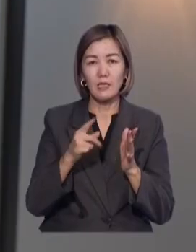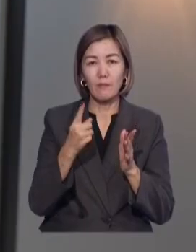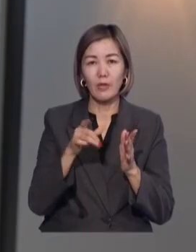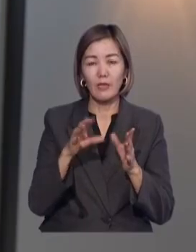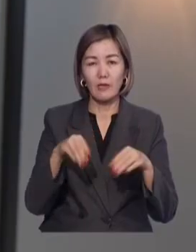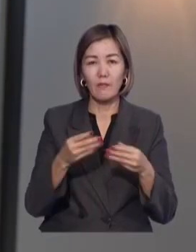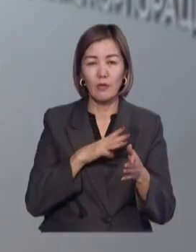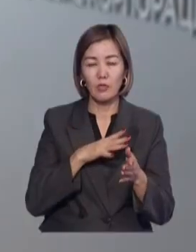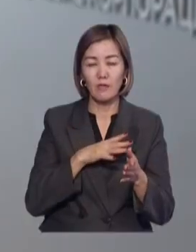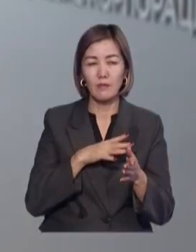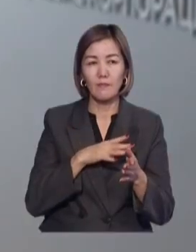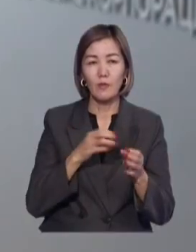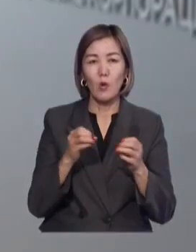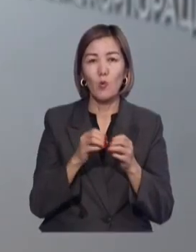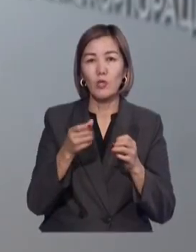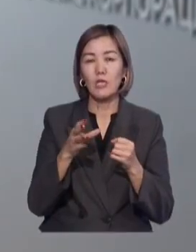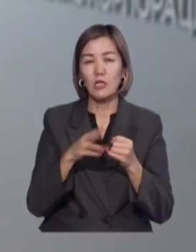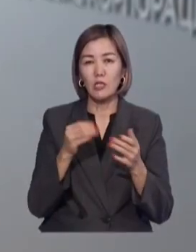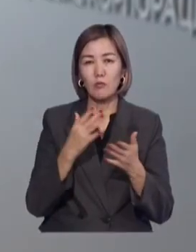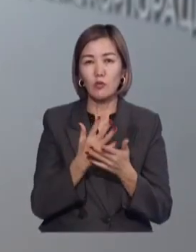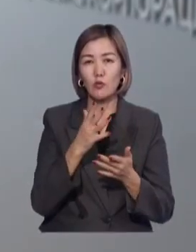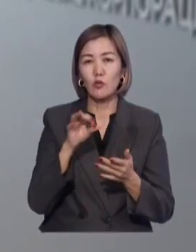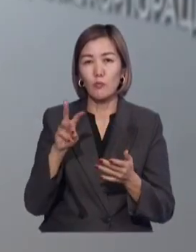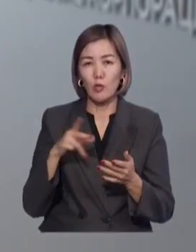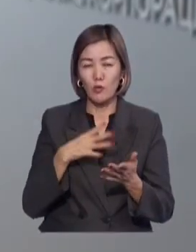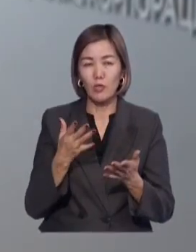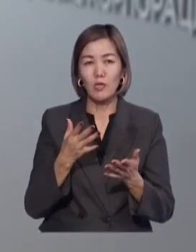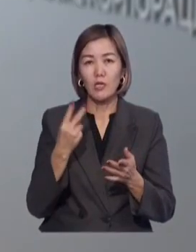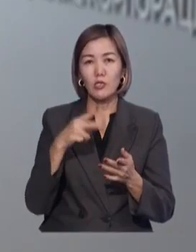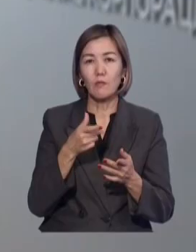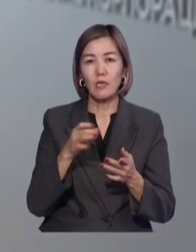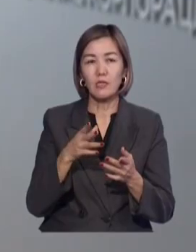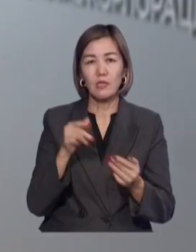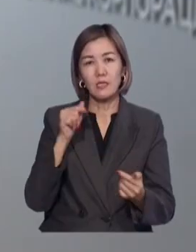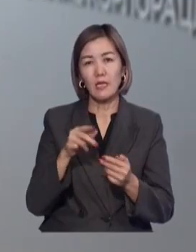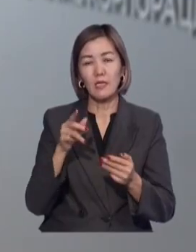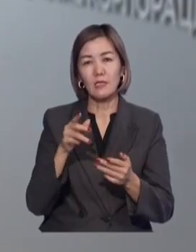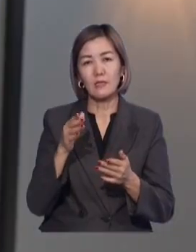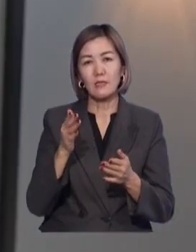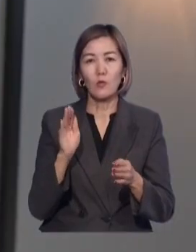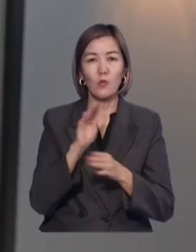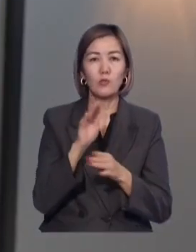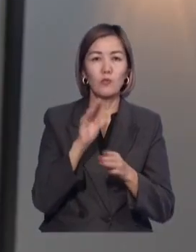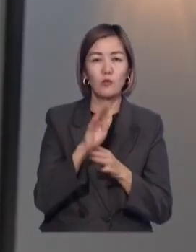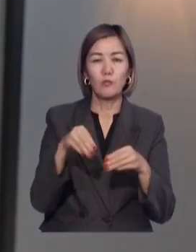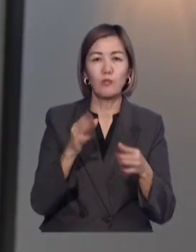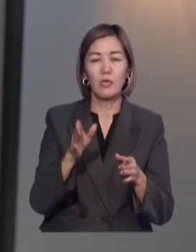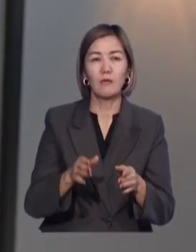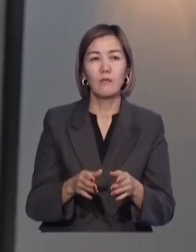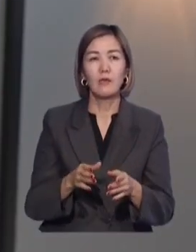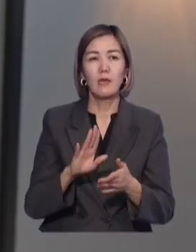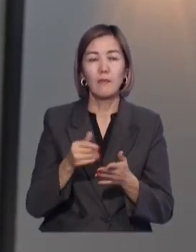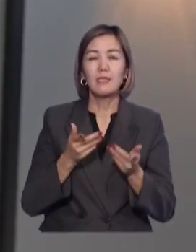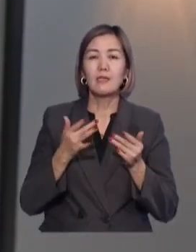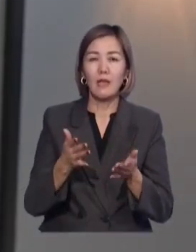жатырмыз қазіргі таңда. 10 гектар болса сәйкес 3 миллион 900-ге, 20 гектар болса сәйкес көбейтіп біз бере береміз. Фермерлерге қоятын басты